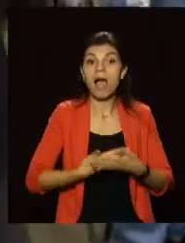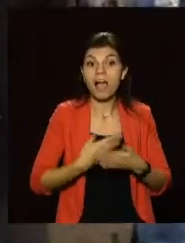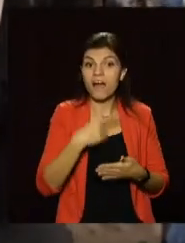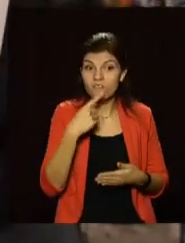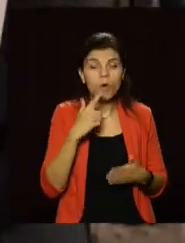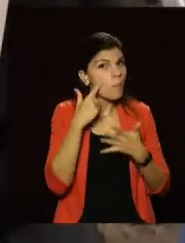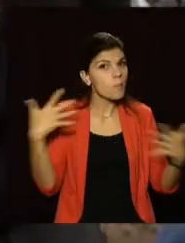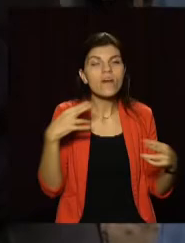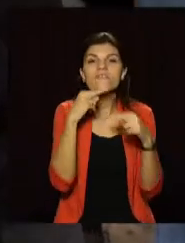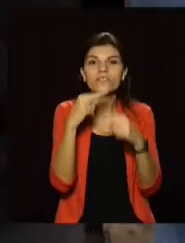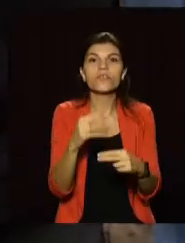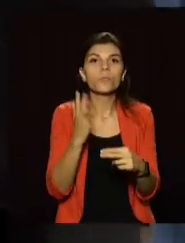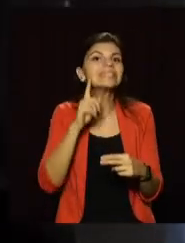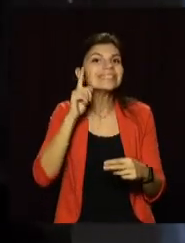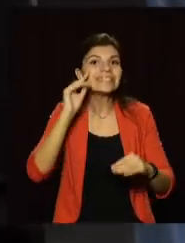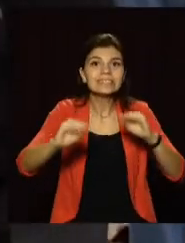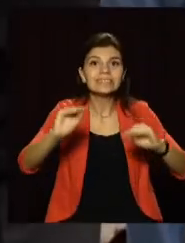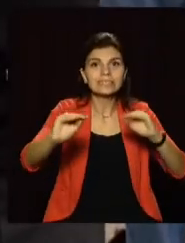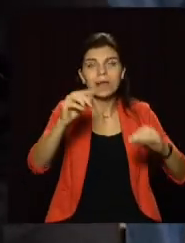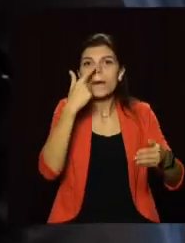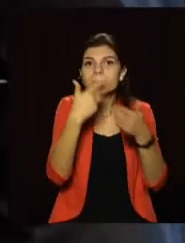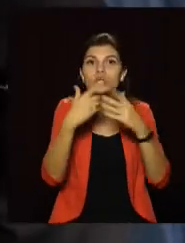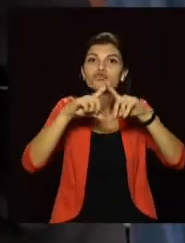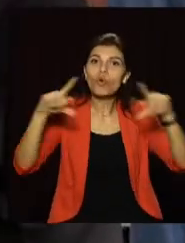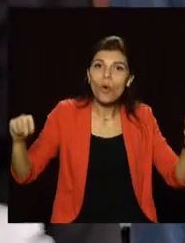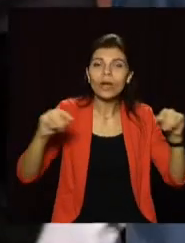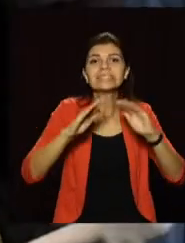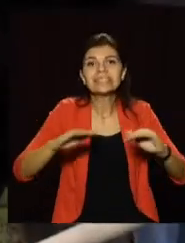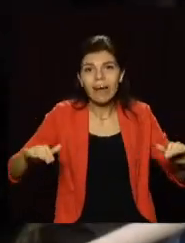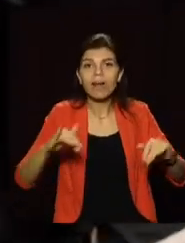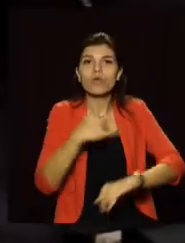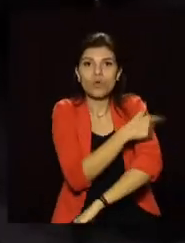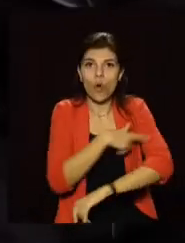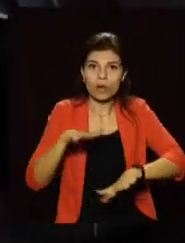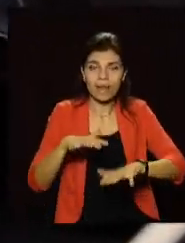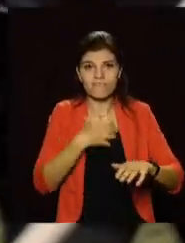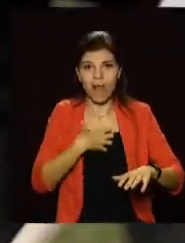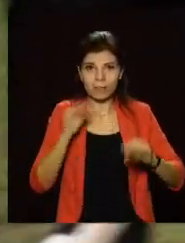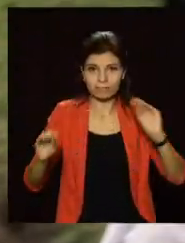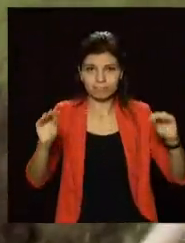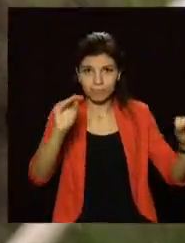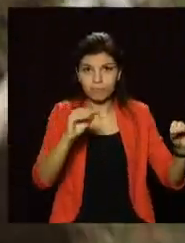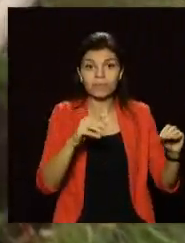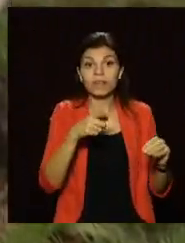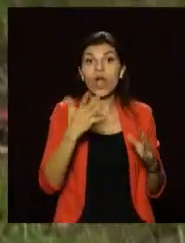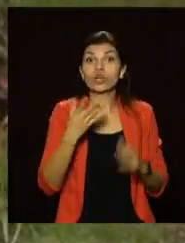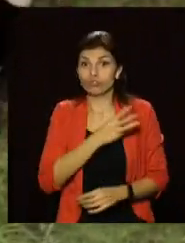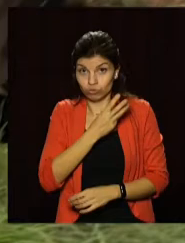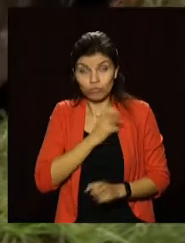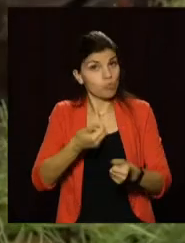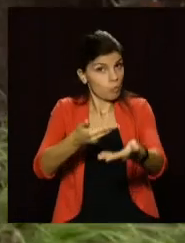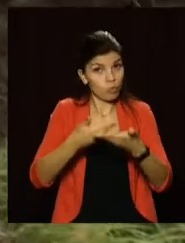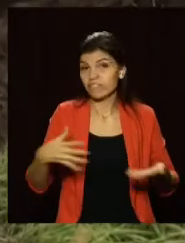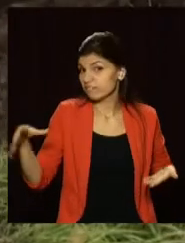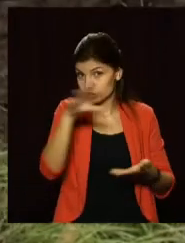кажуть, найбільше уваги приділять озелененню територій поблизу шкіл, дитсадків та лікарень. Долучитися до екологічної ініціативи запрошують